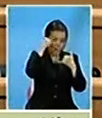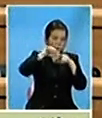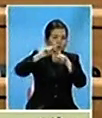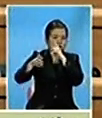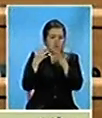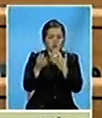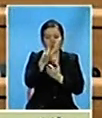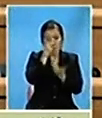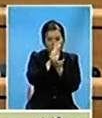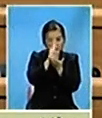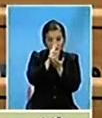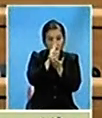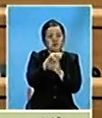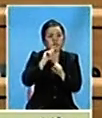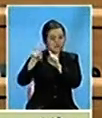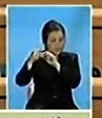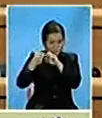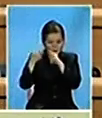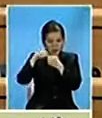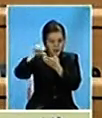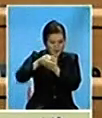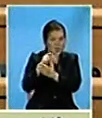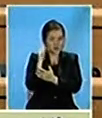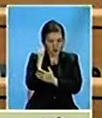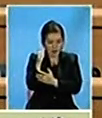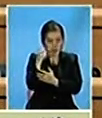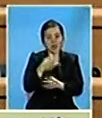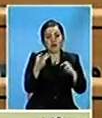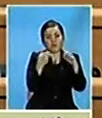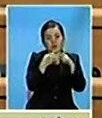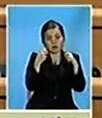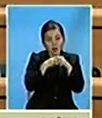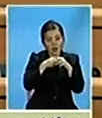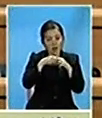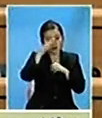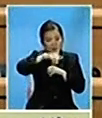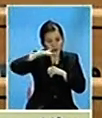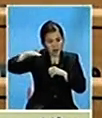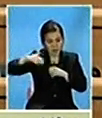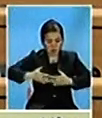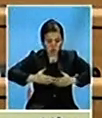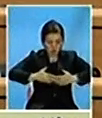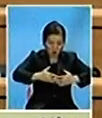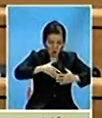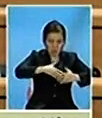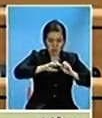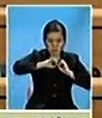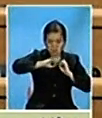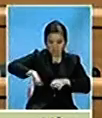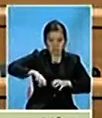ศึกษาหรือที่อื่นแก้ได้ปัญหาเรื่องของเด็กเอากันนะครับหมายถึงว่าท้องแท้งทิ้ง